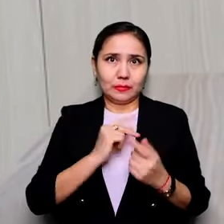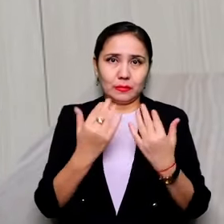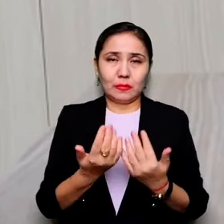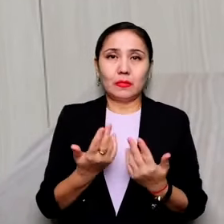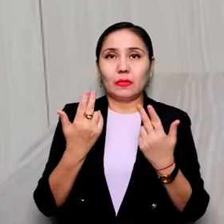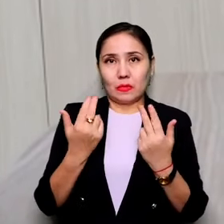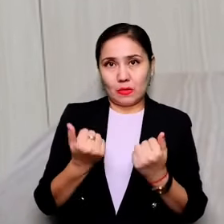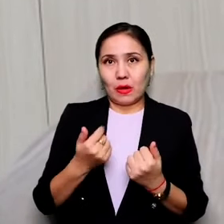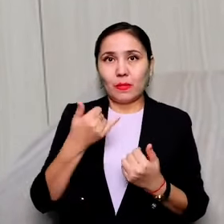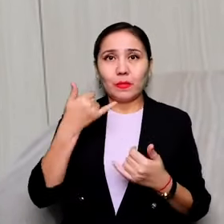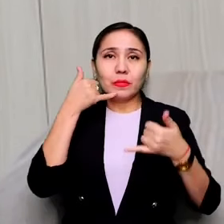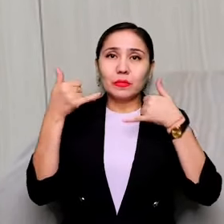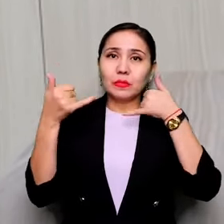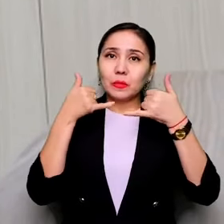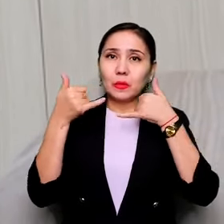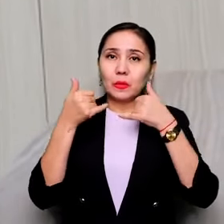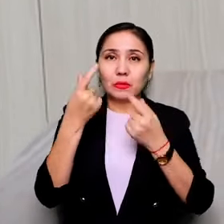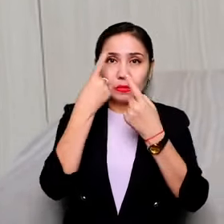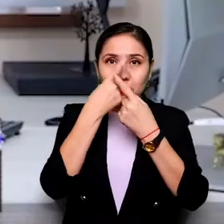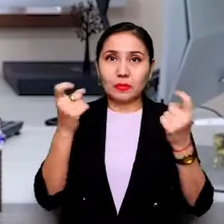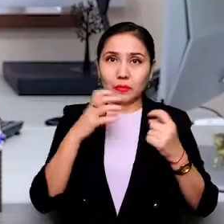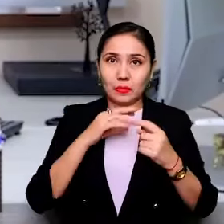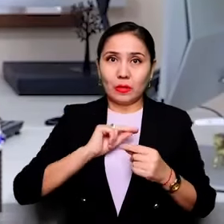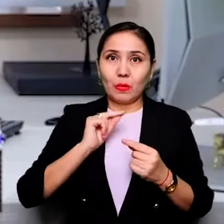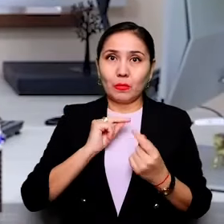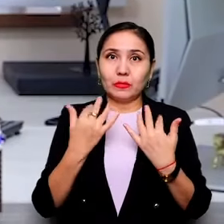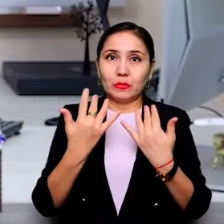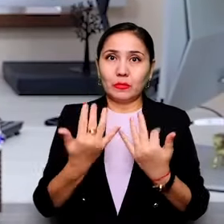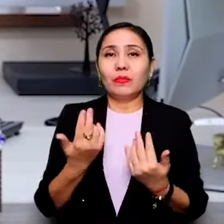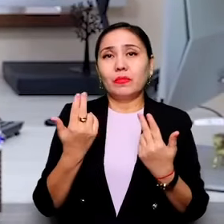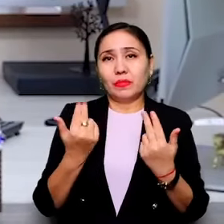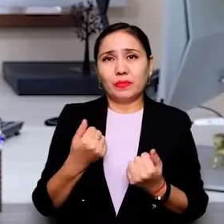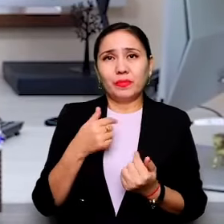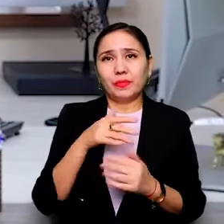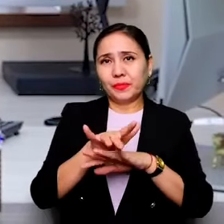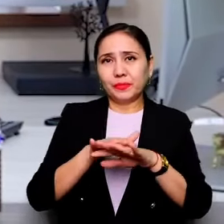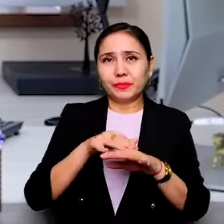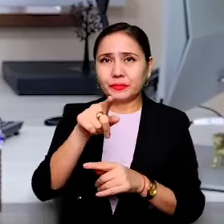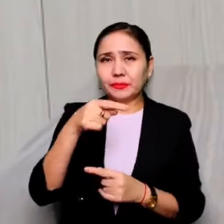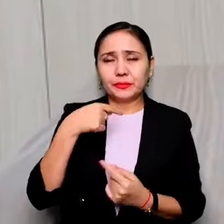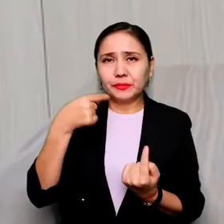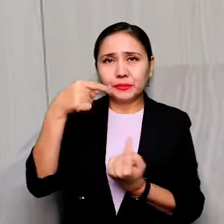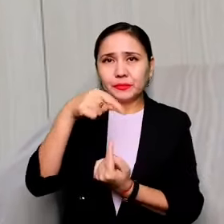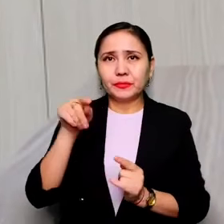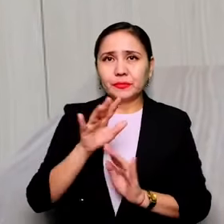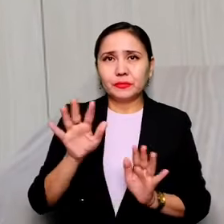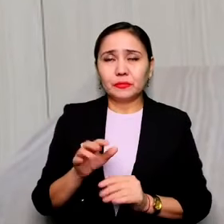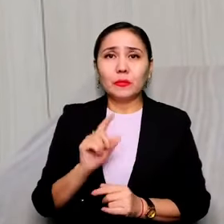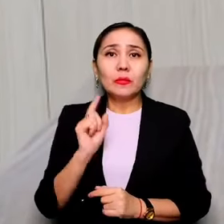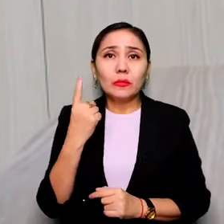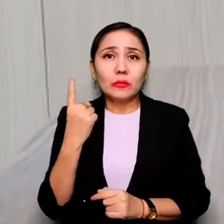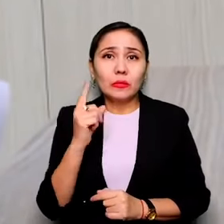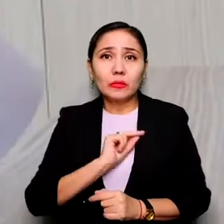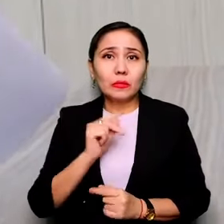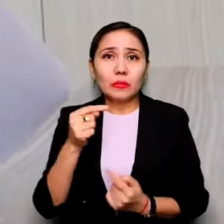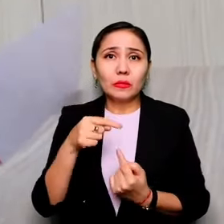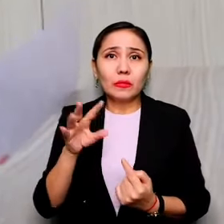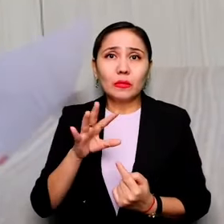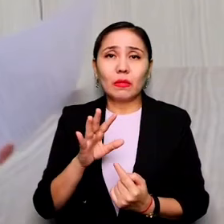Kol markaziga operativ bo'yicha e'lon qilgan ekansiz. Bizaga uzr, to'g'ri kelmaysiz bizaga. Nimaga? Hatto